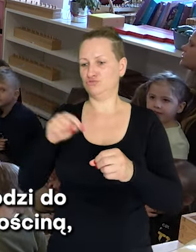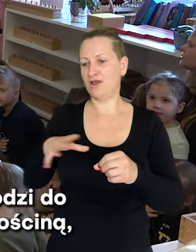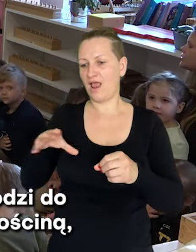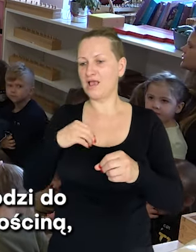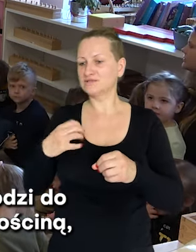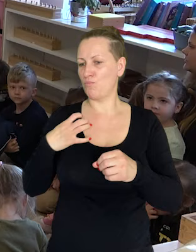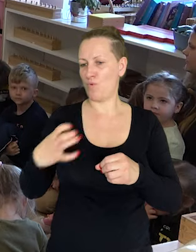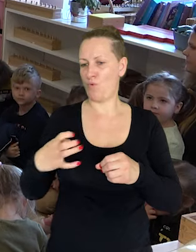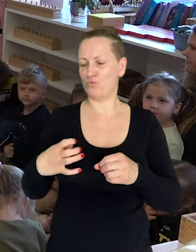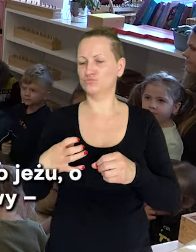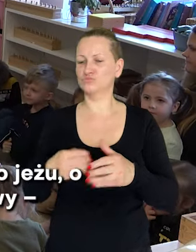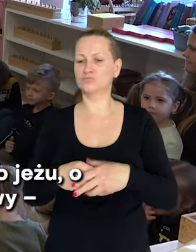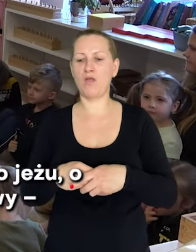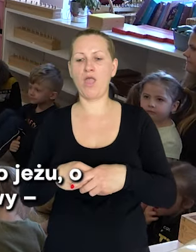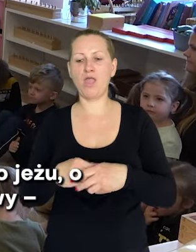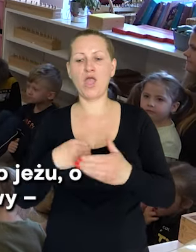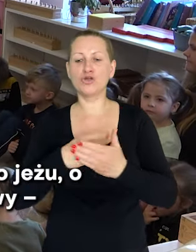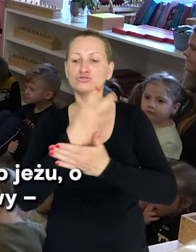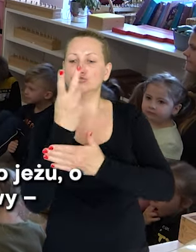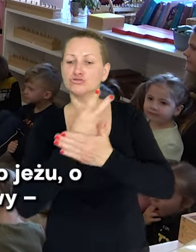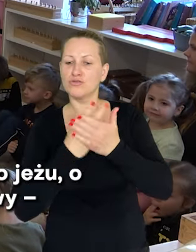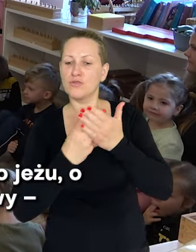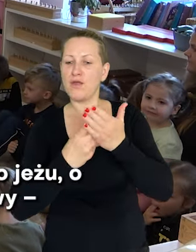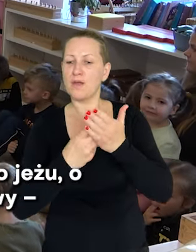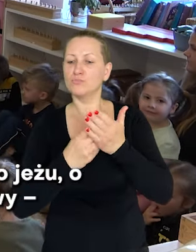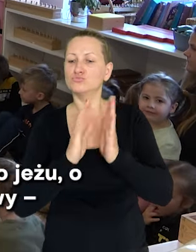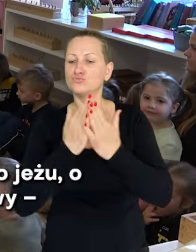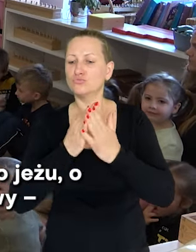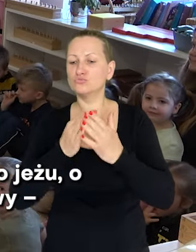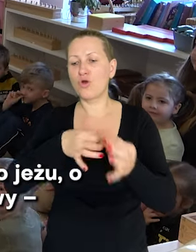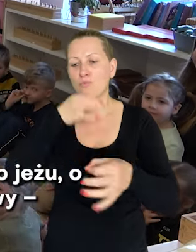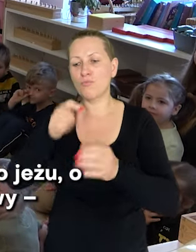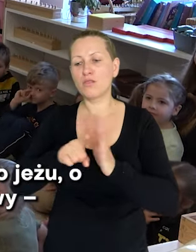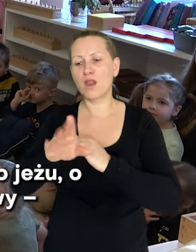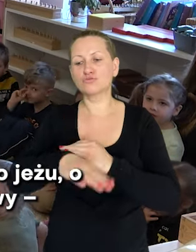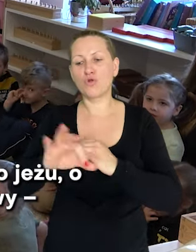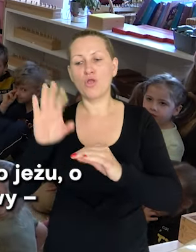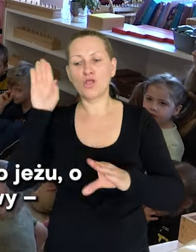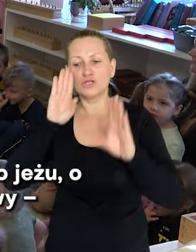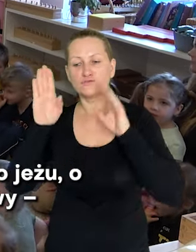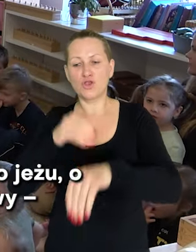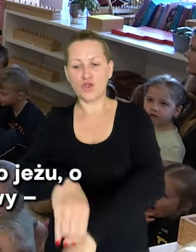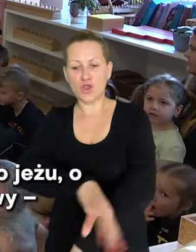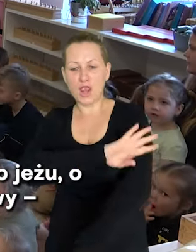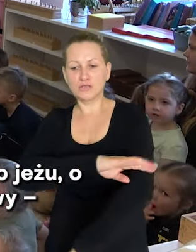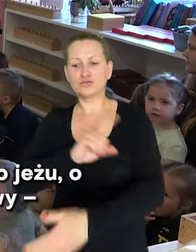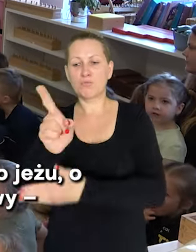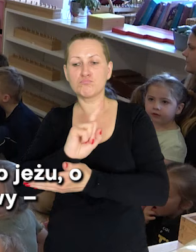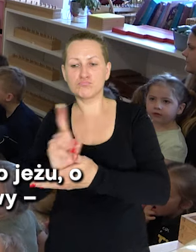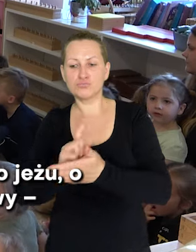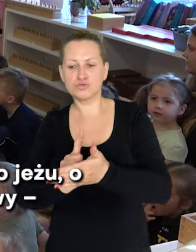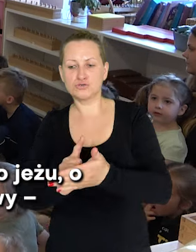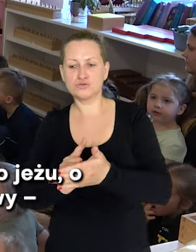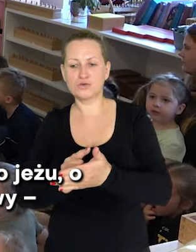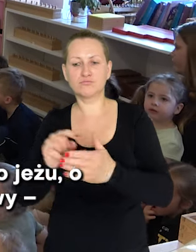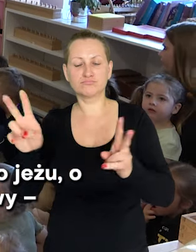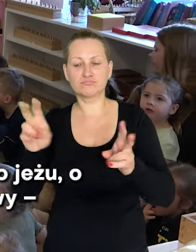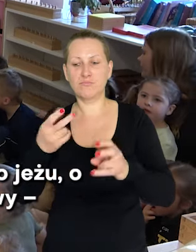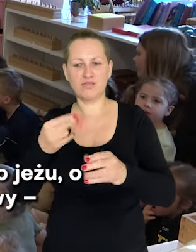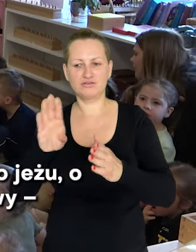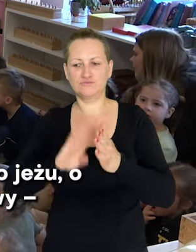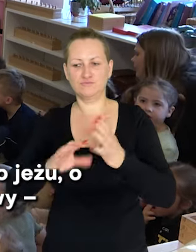z gościną, przeczytałam dzieciom bajkę o niedźwiedziu i o jeżu, o